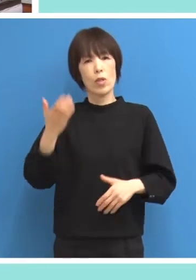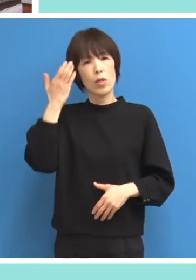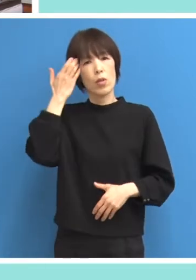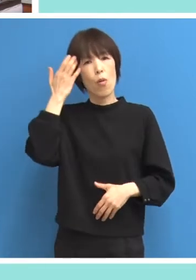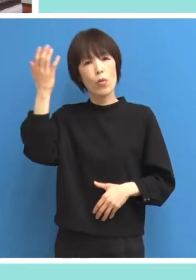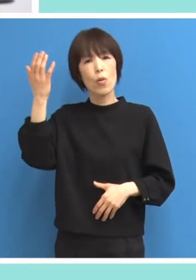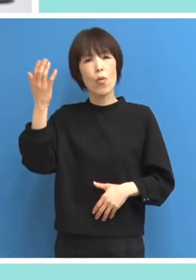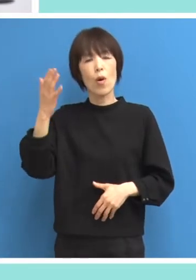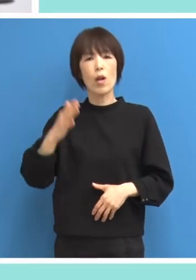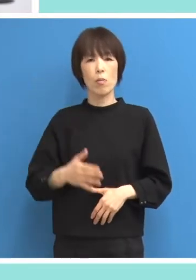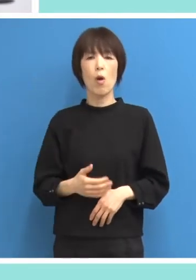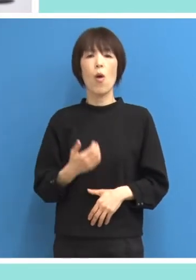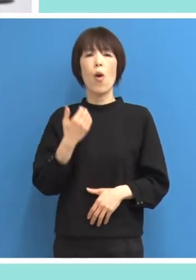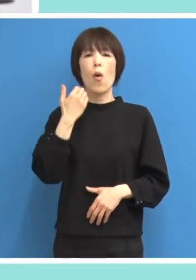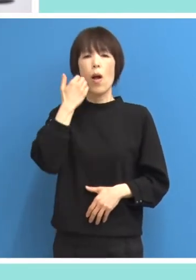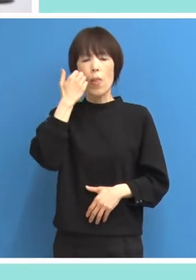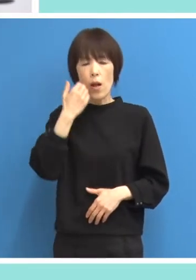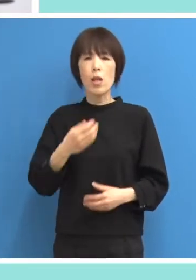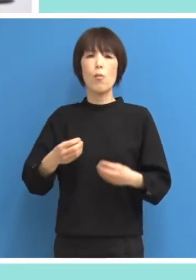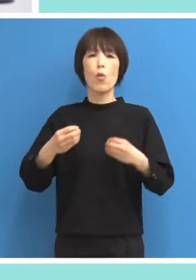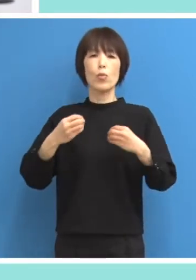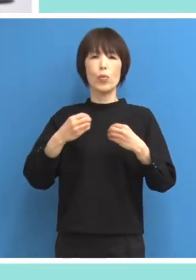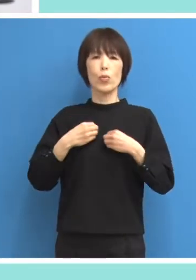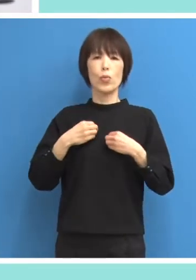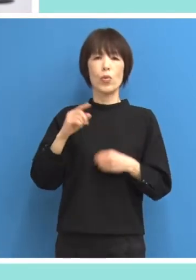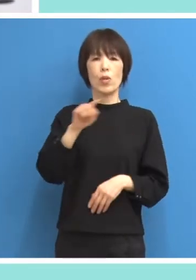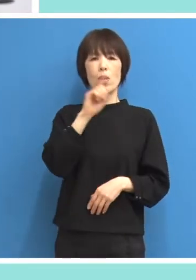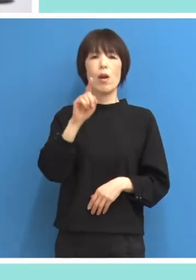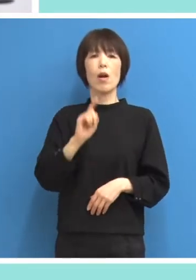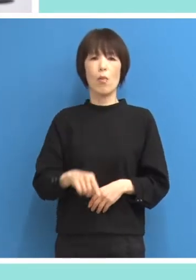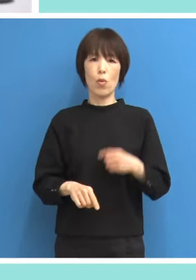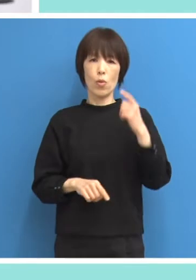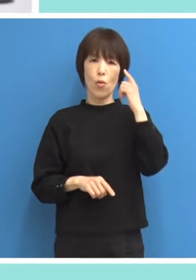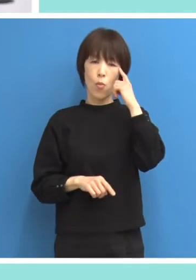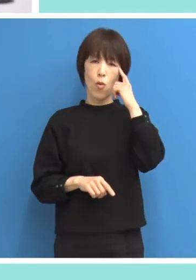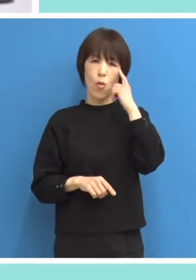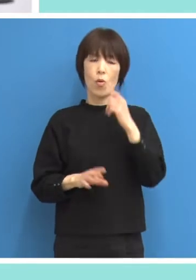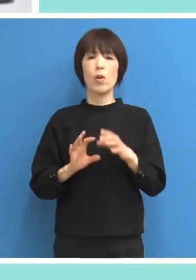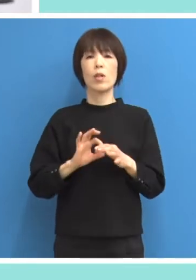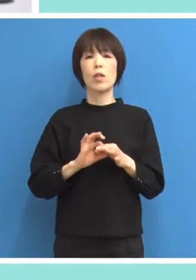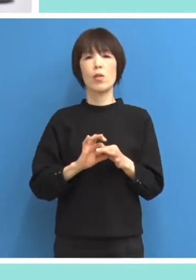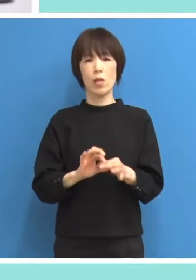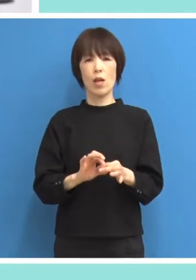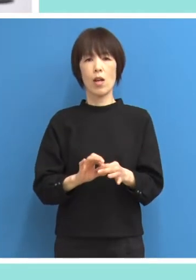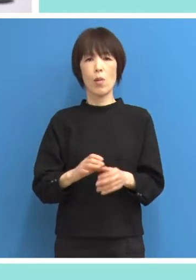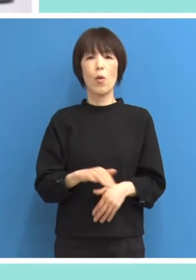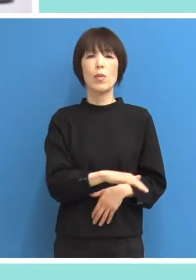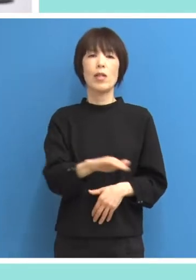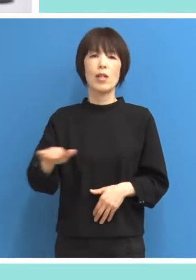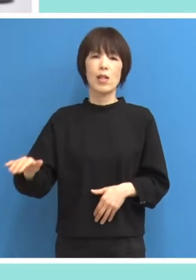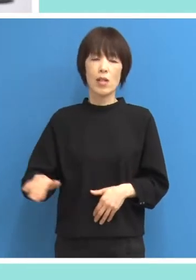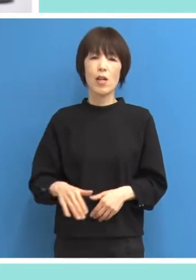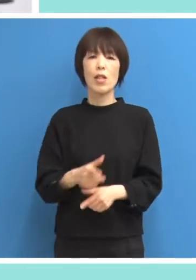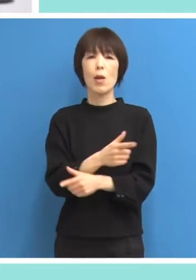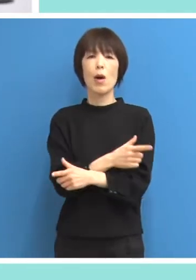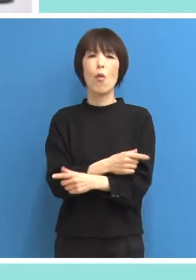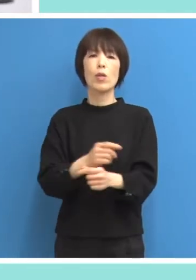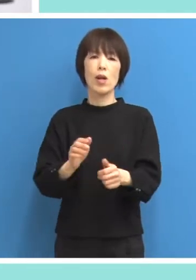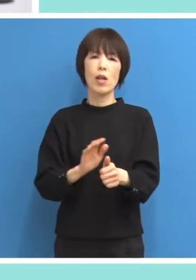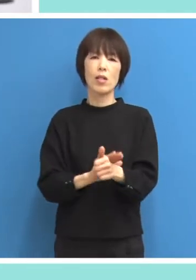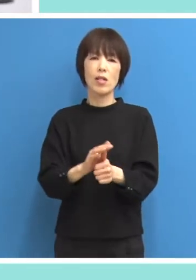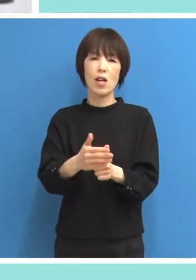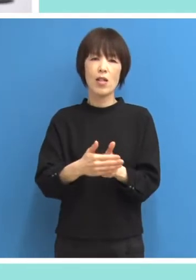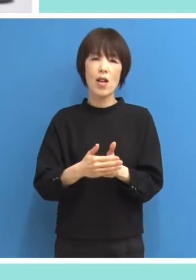中においても、誰しもがかかる可能性があるんだということでですね、みんなで温かい気持ちで乗り越える